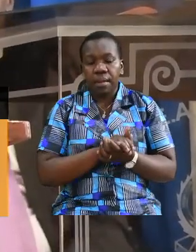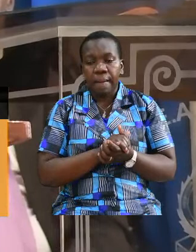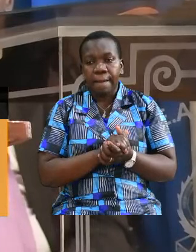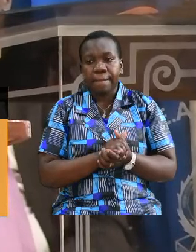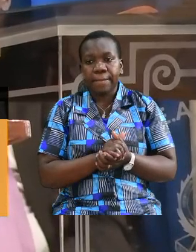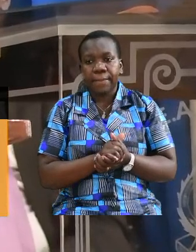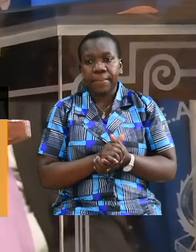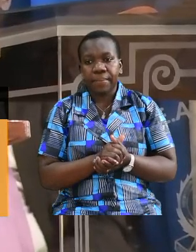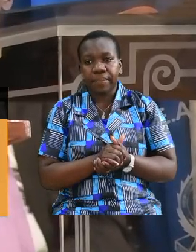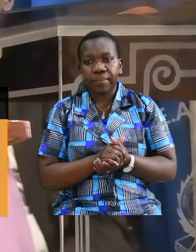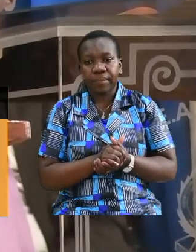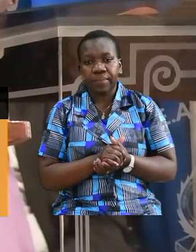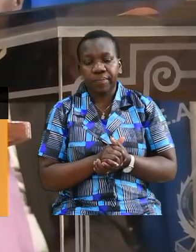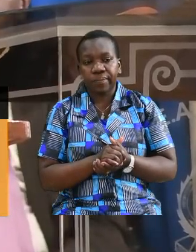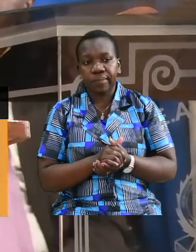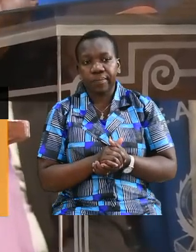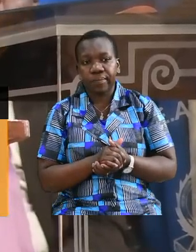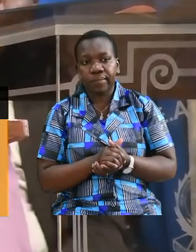vile imeandikwa.